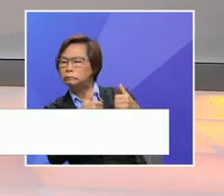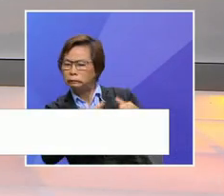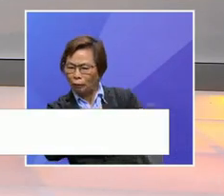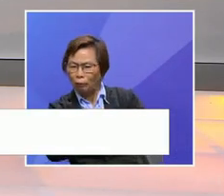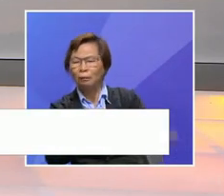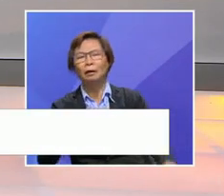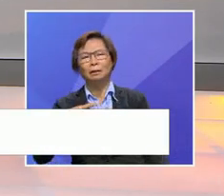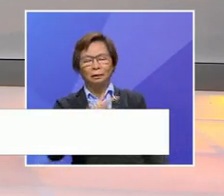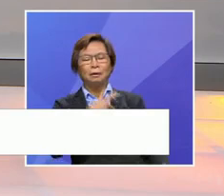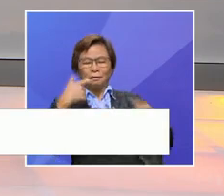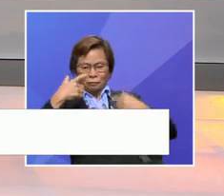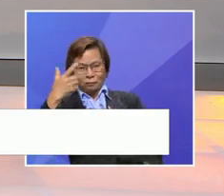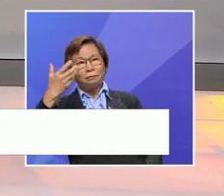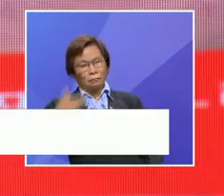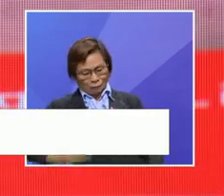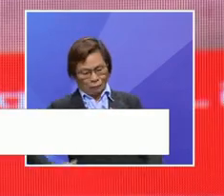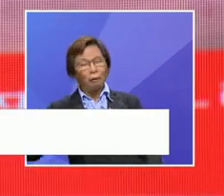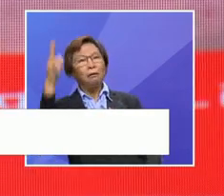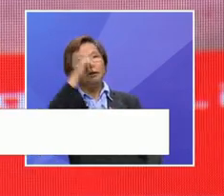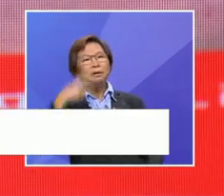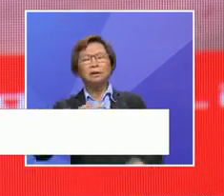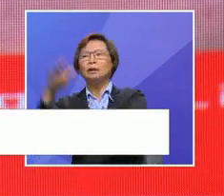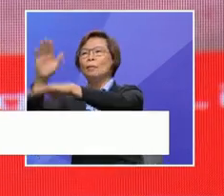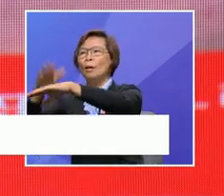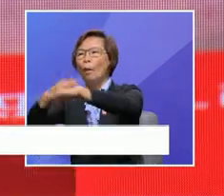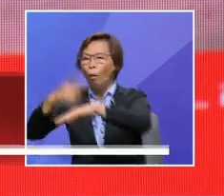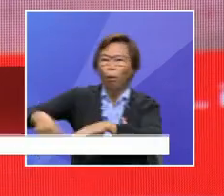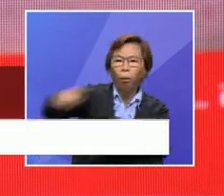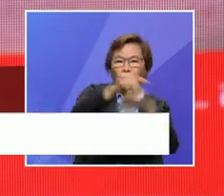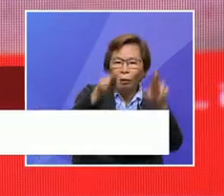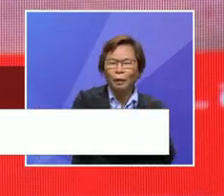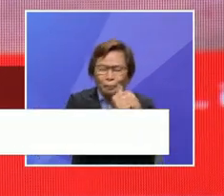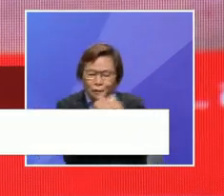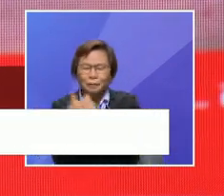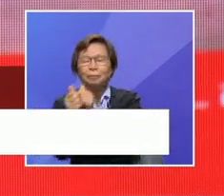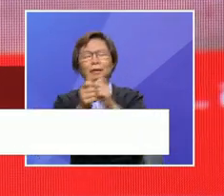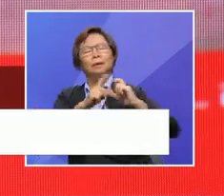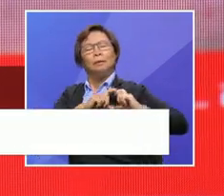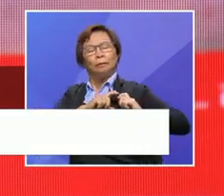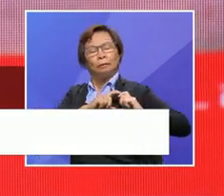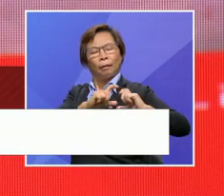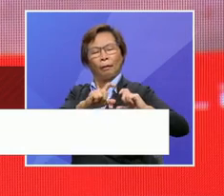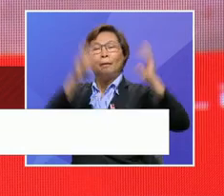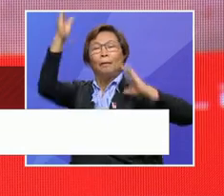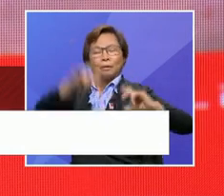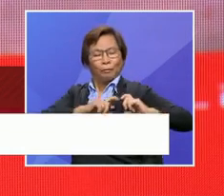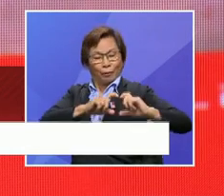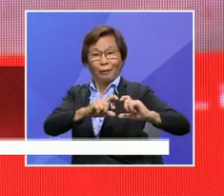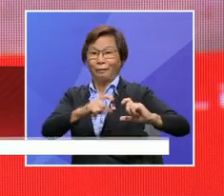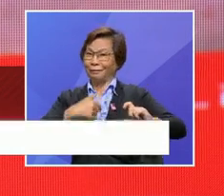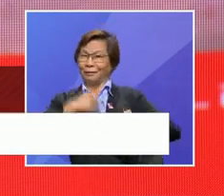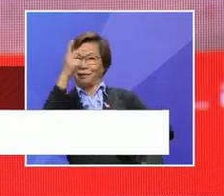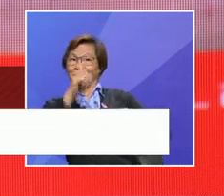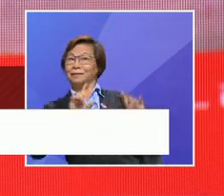sebagai kerajaan kita mengajak rakyat untuk sama-sama prihatin jadi Malaysia perhatian ini bukan kerajaan